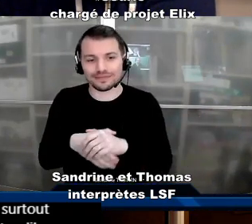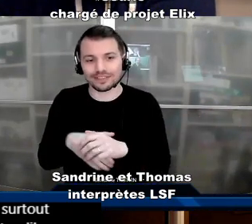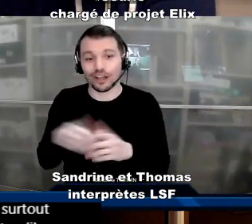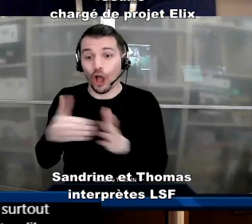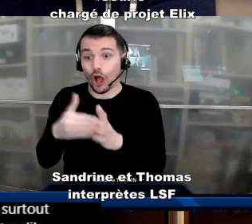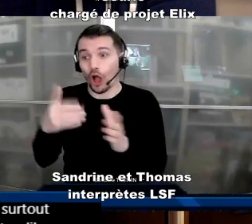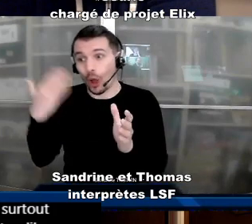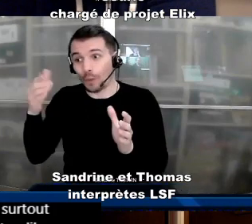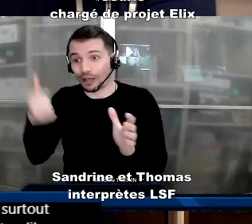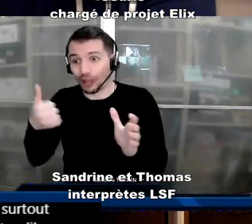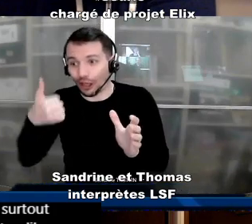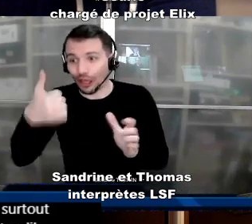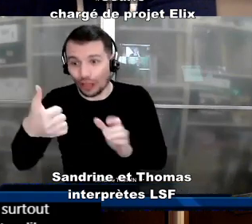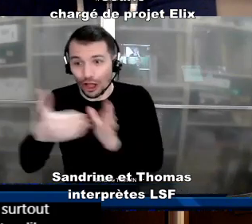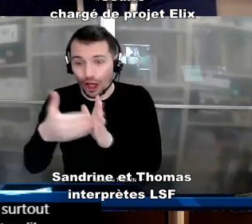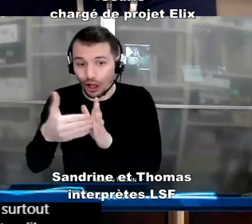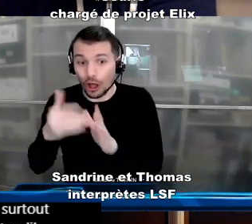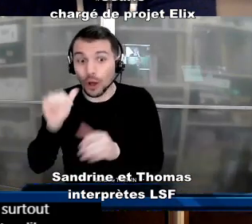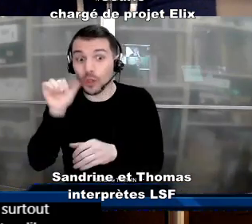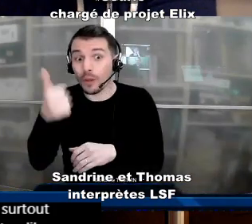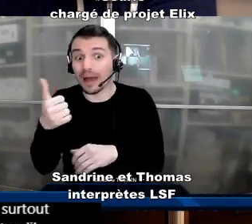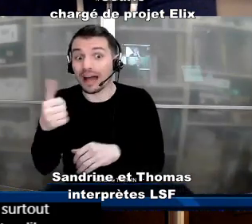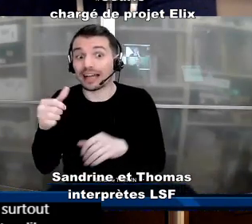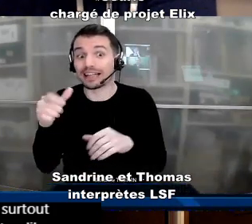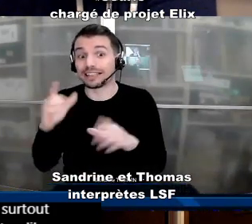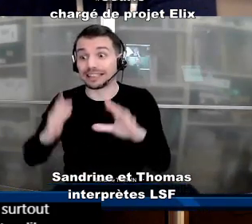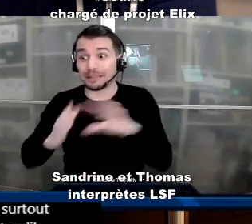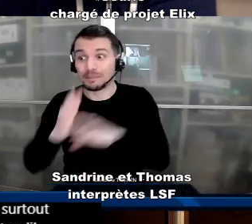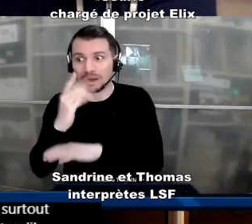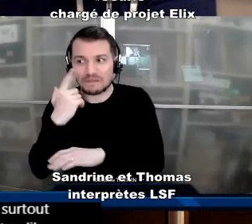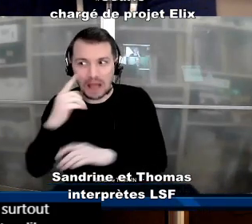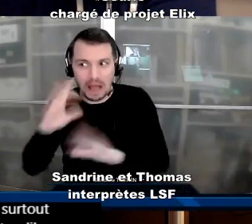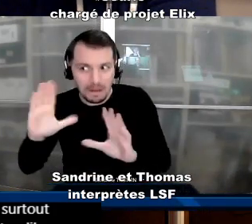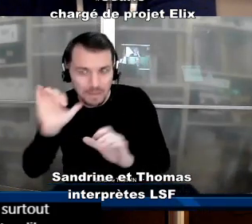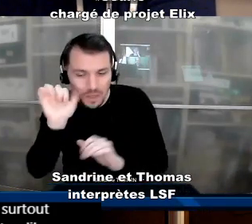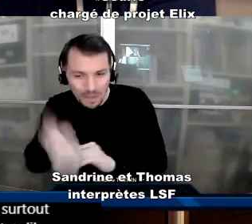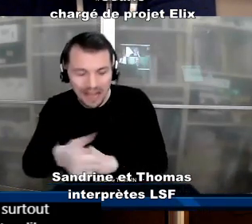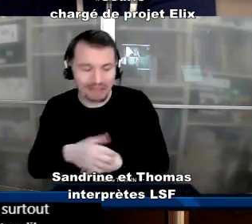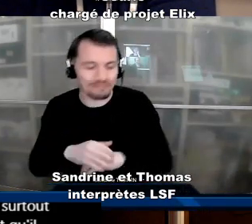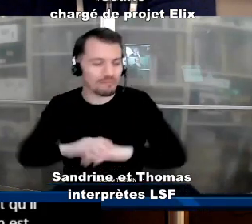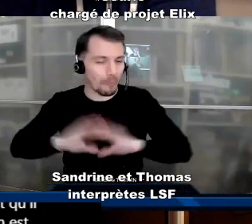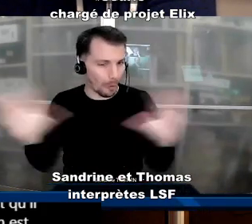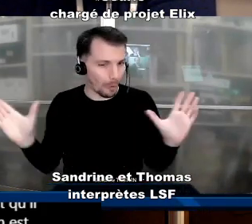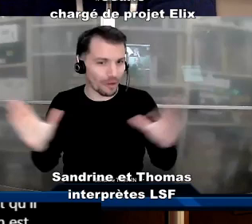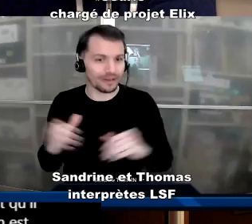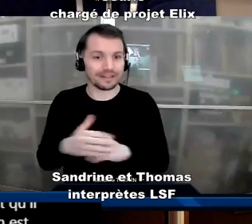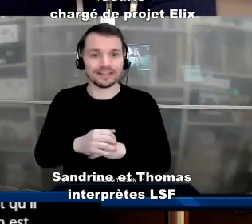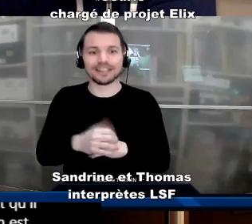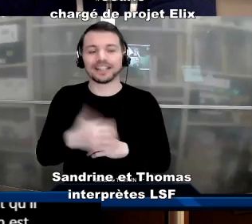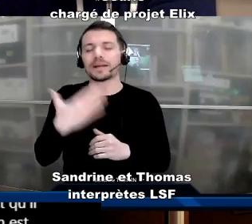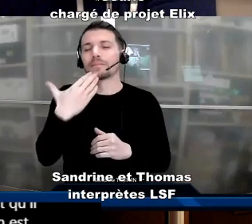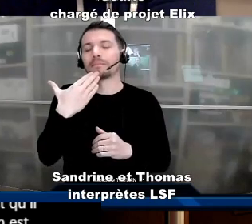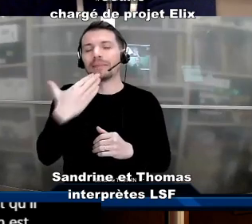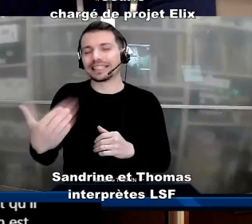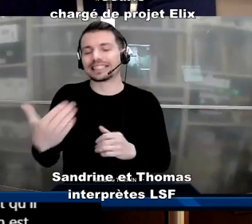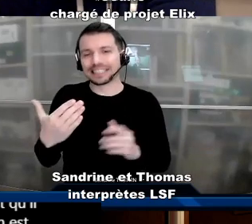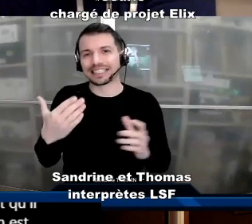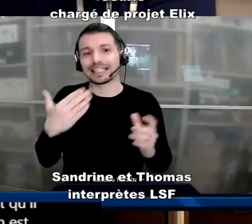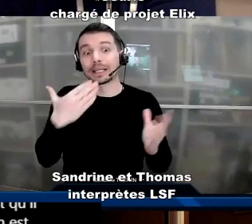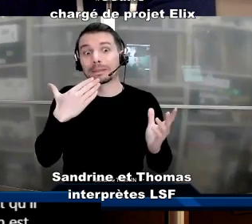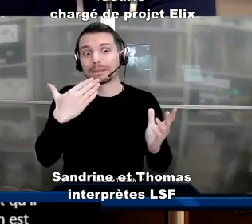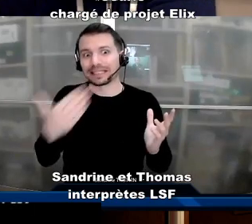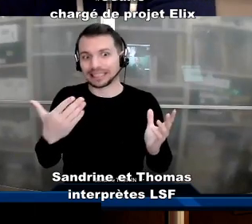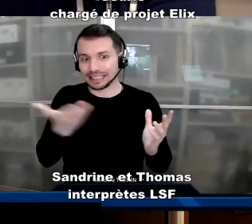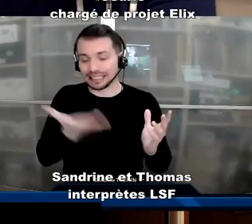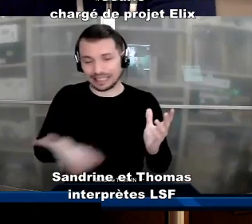bon, on verra si demain on passe la barre des 5000. Okay. Merci, vraiment, merci beaucoup.